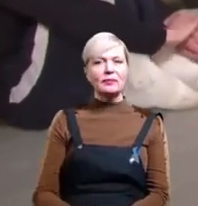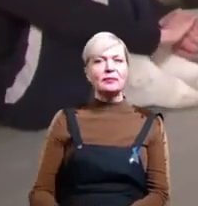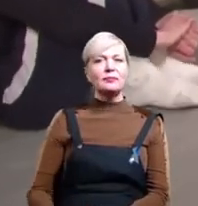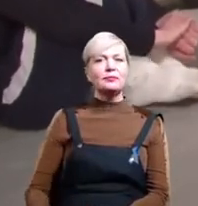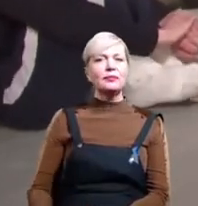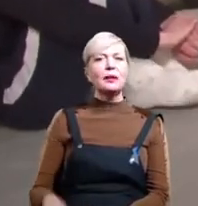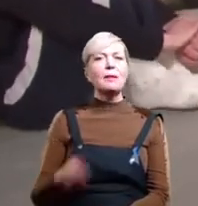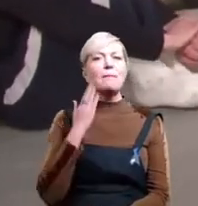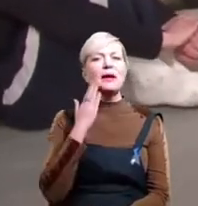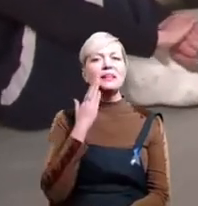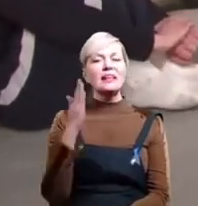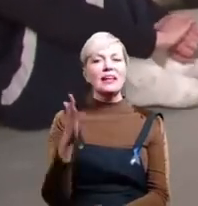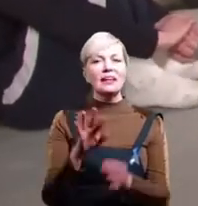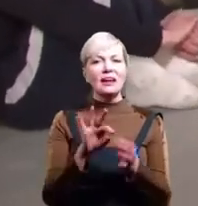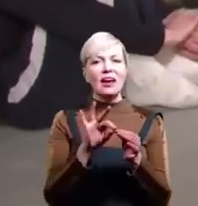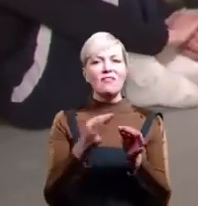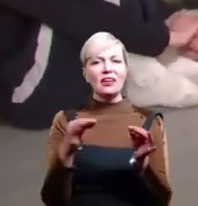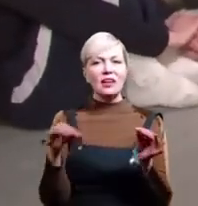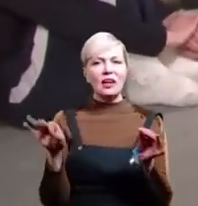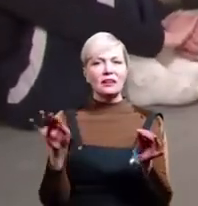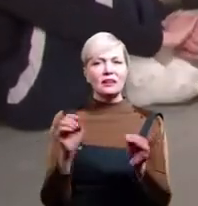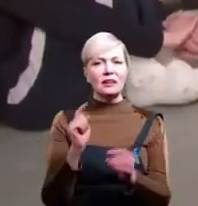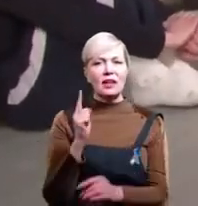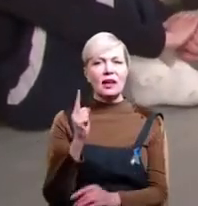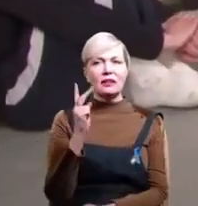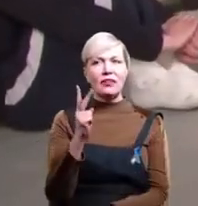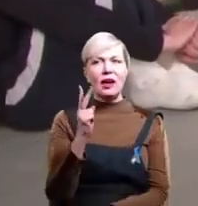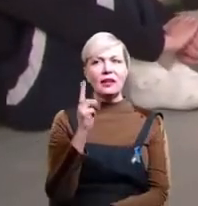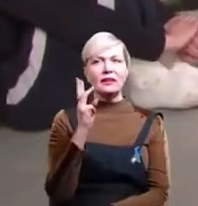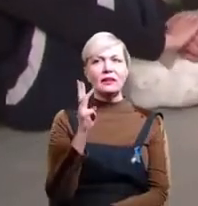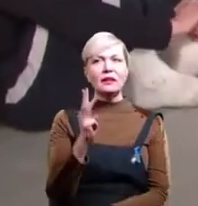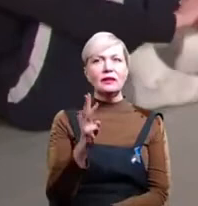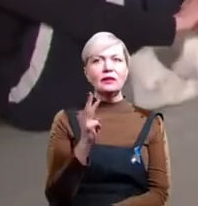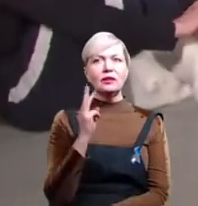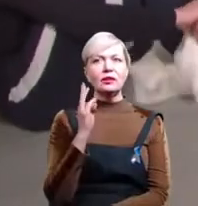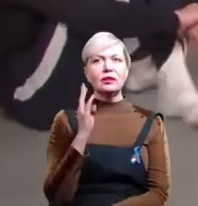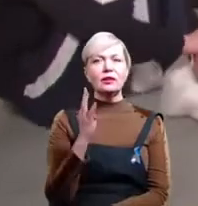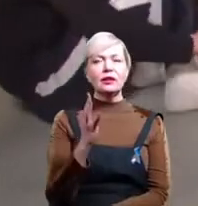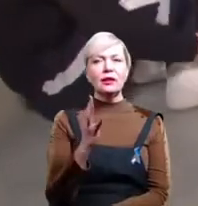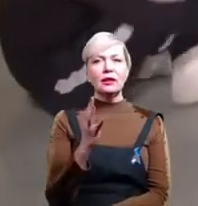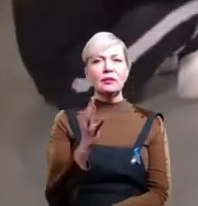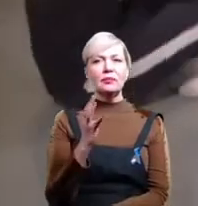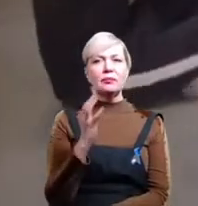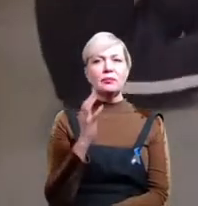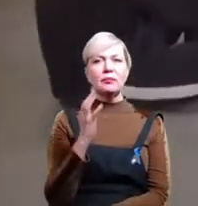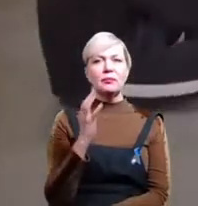фраза. И раз, два, три, четыре.